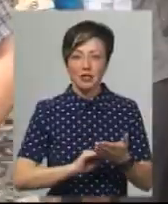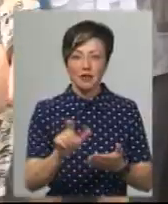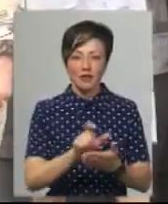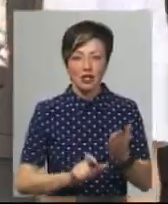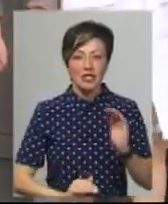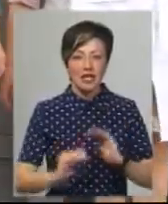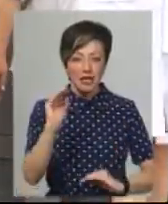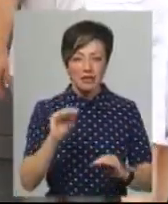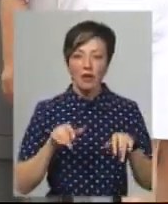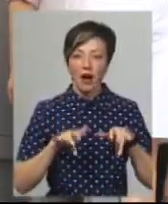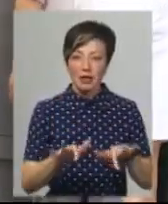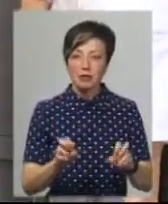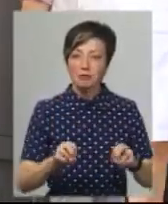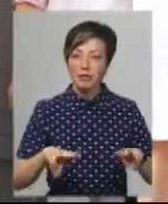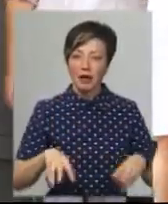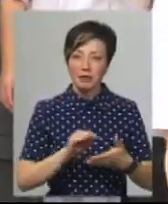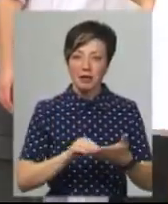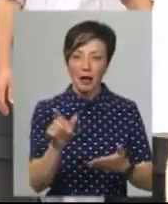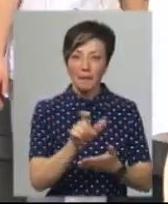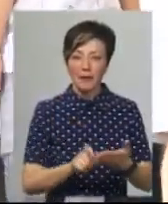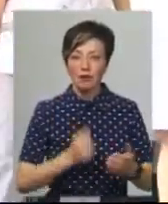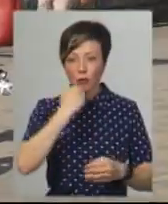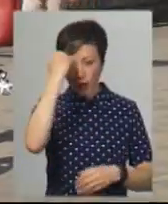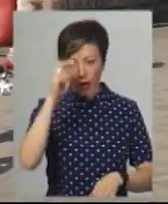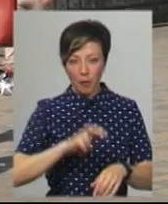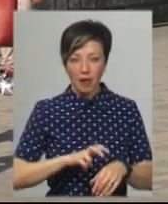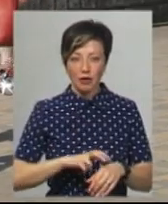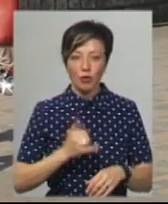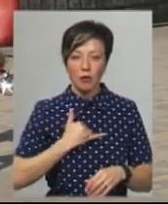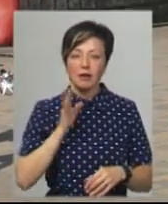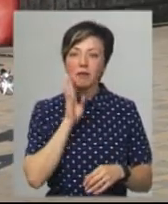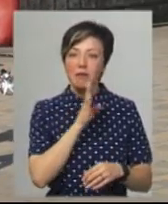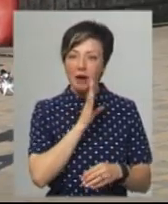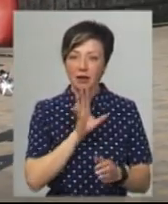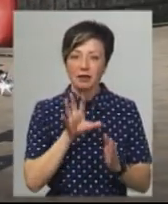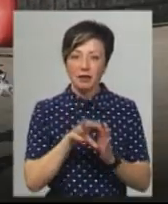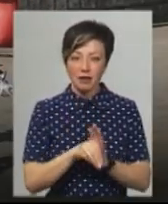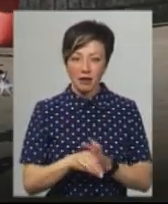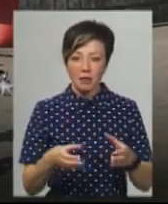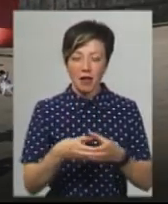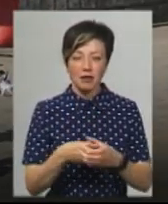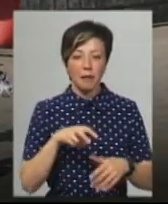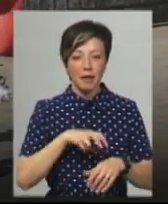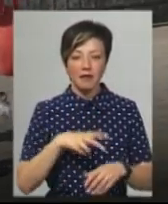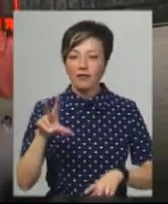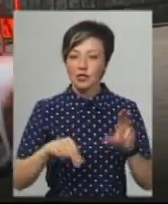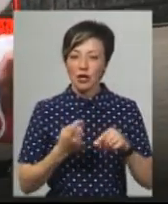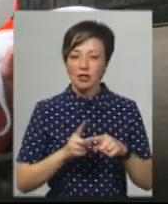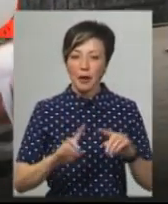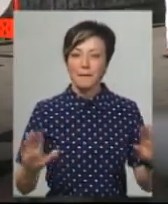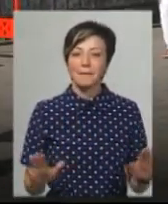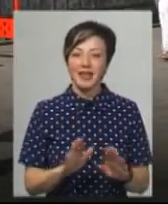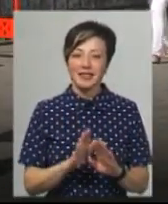дитинства. Каже, до флешмобу спеціально написала пісню подяку медикам. У мене мама належить до кластеру медиків. Ось, я вважаю, що ця пісня – це саме